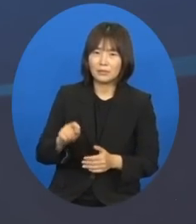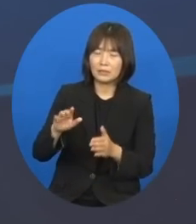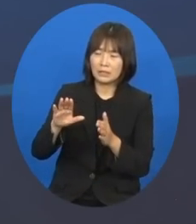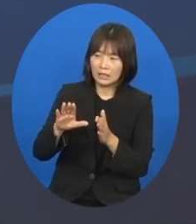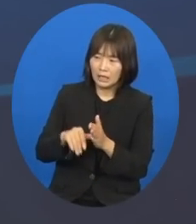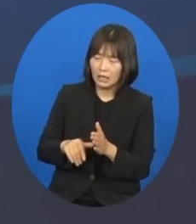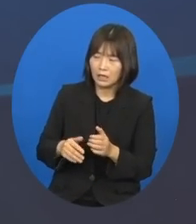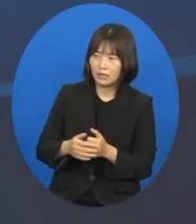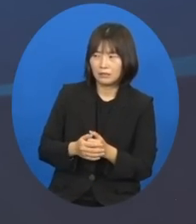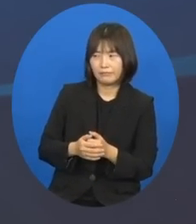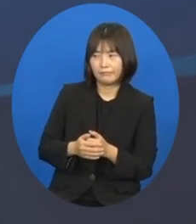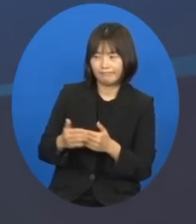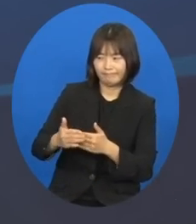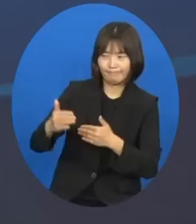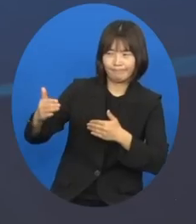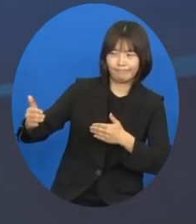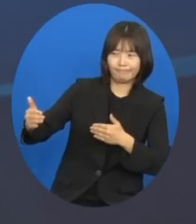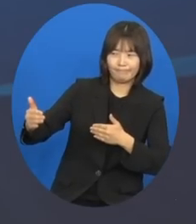거리두기